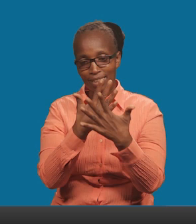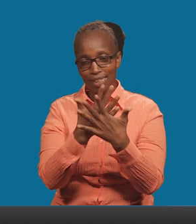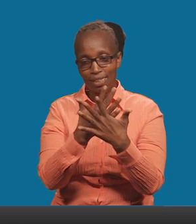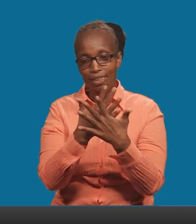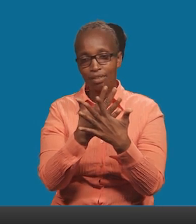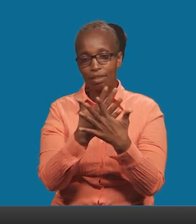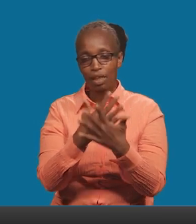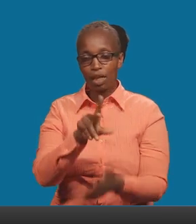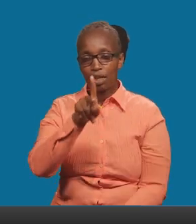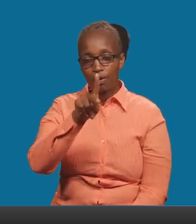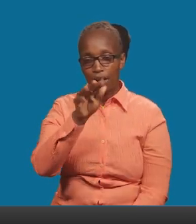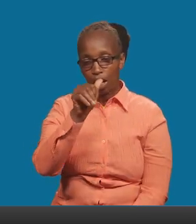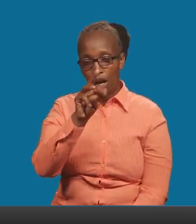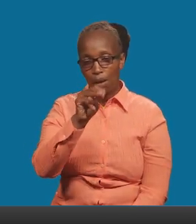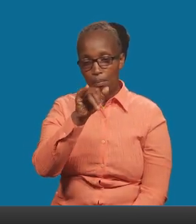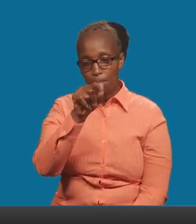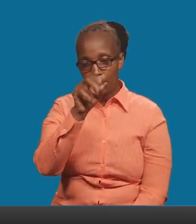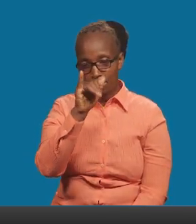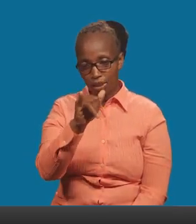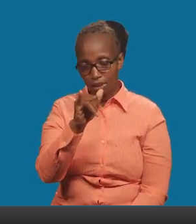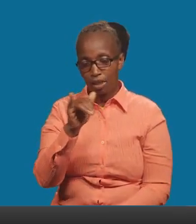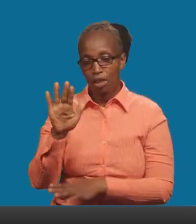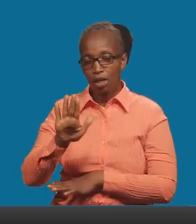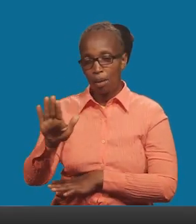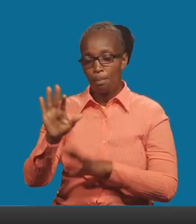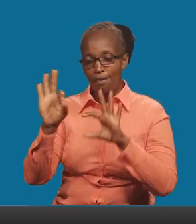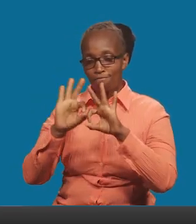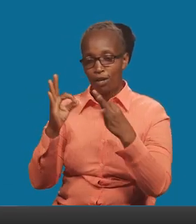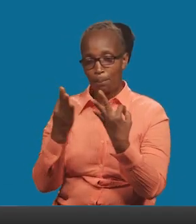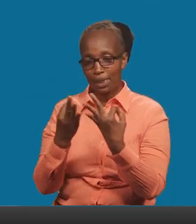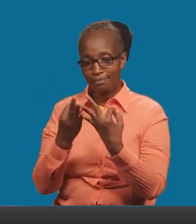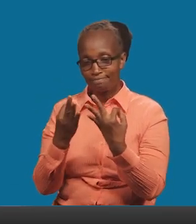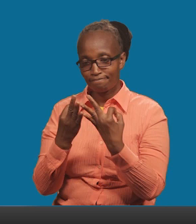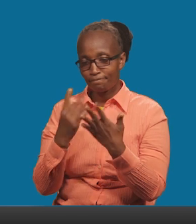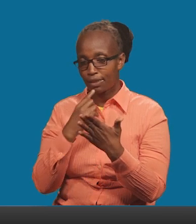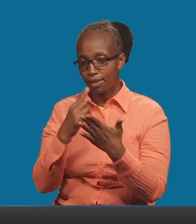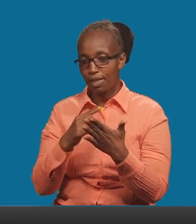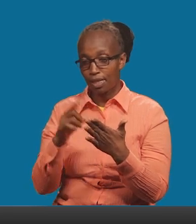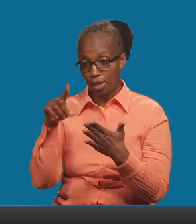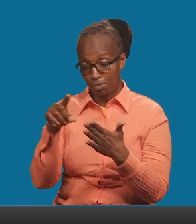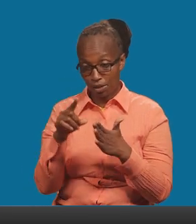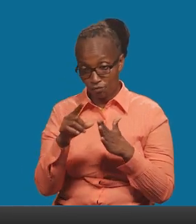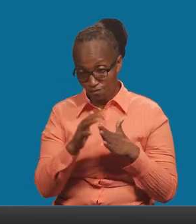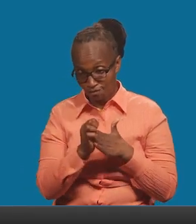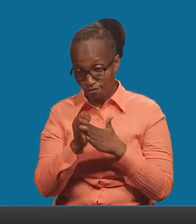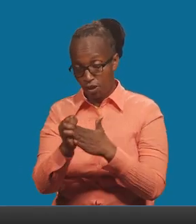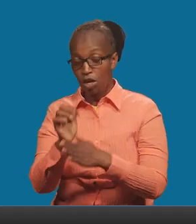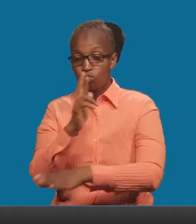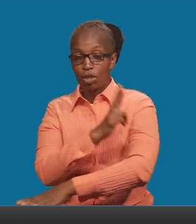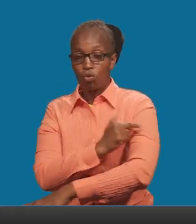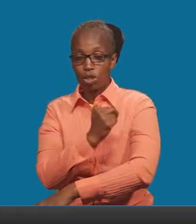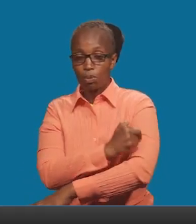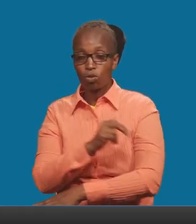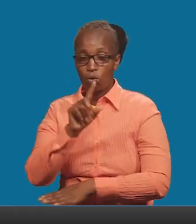Kamiti. Kwa mjibu wa familia mwenda zake, Mukami Kimathi alifikishwa hospitalini usiku wa Alhamisi baada